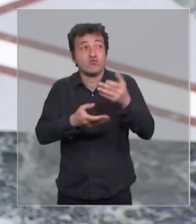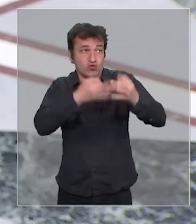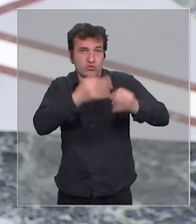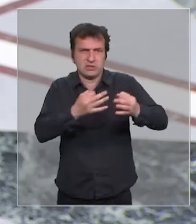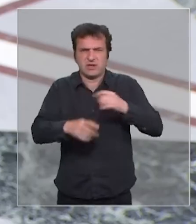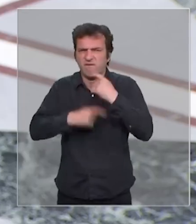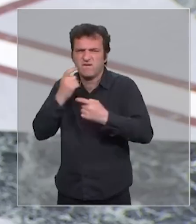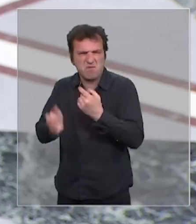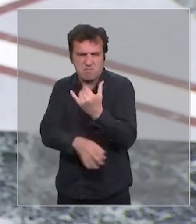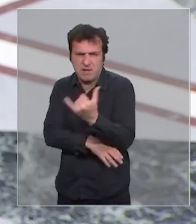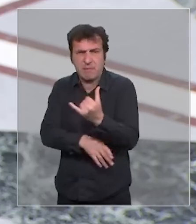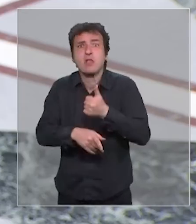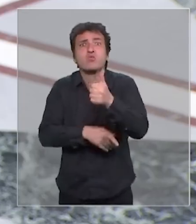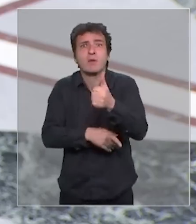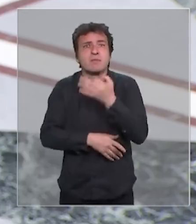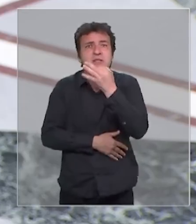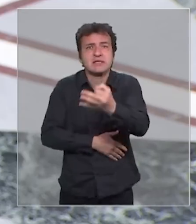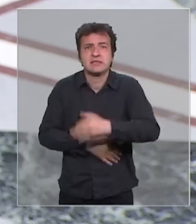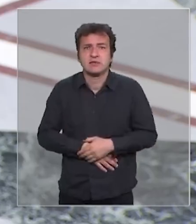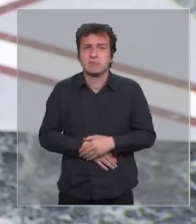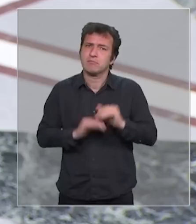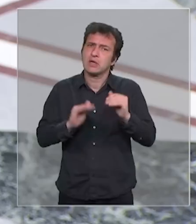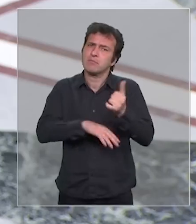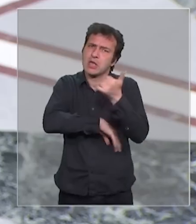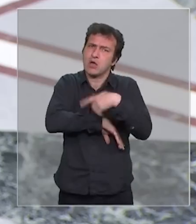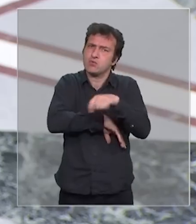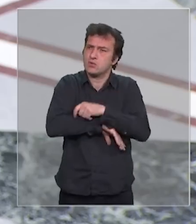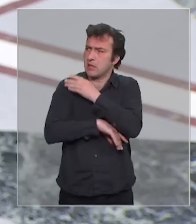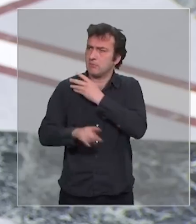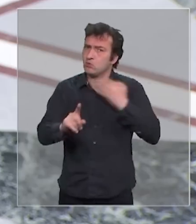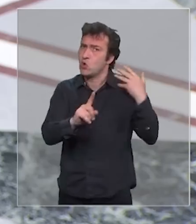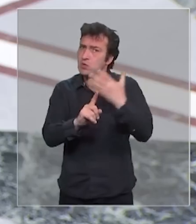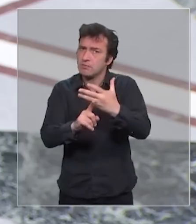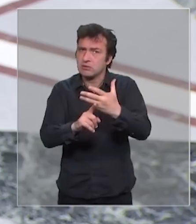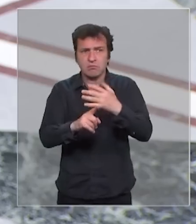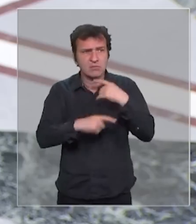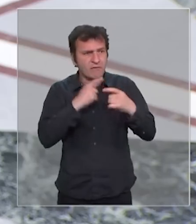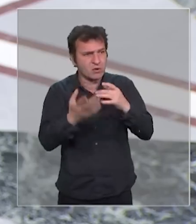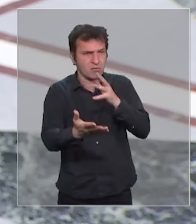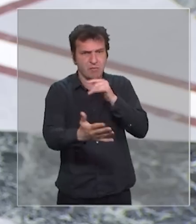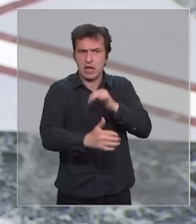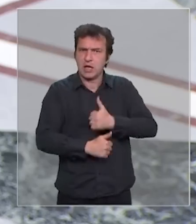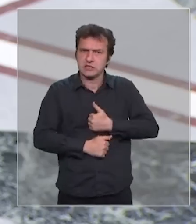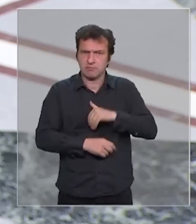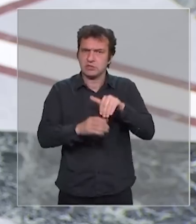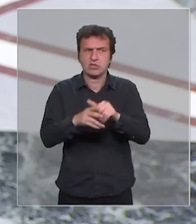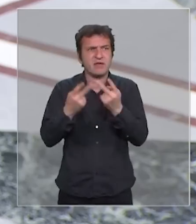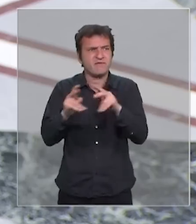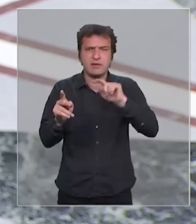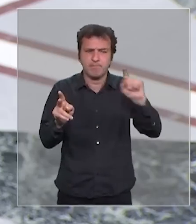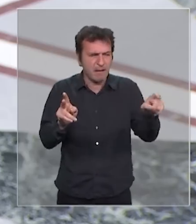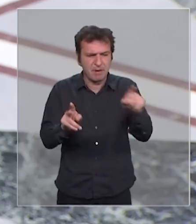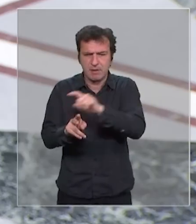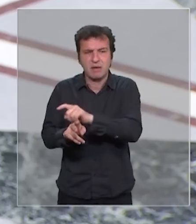vous-même. Pourtant, depuis une semaine, des violences inacceptables ont éclaté dans certaines communes. Ces violences, vous les